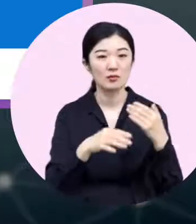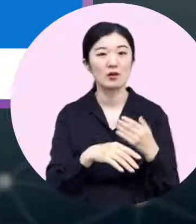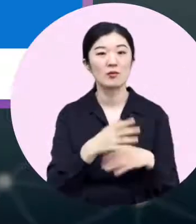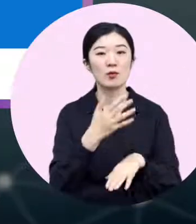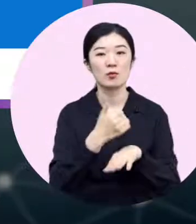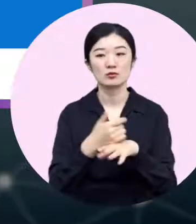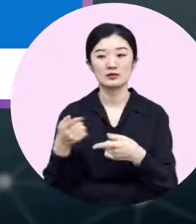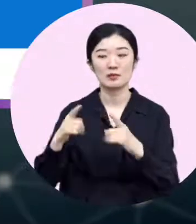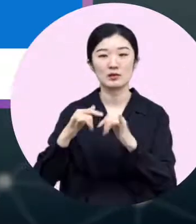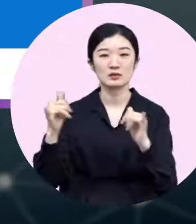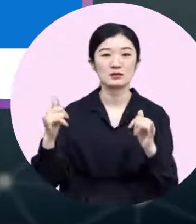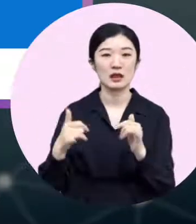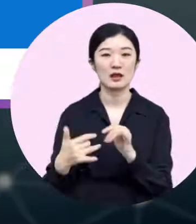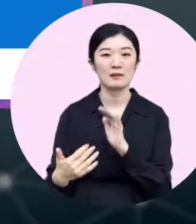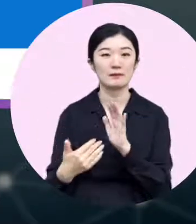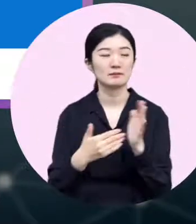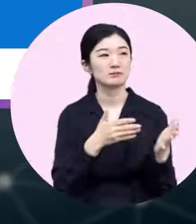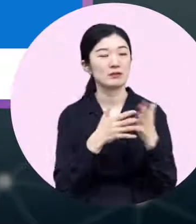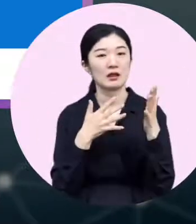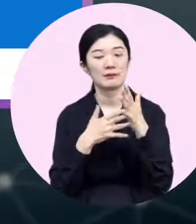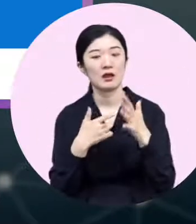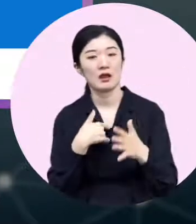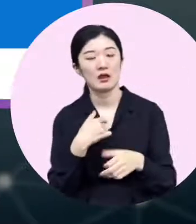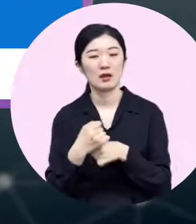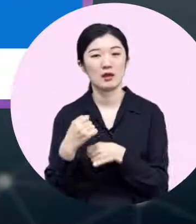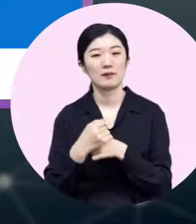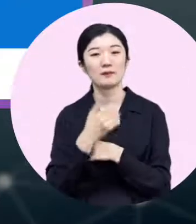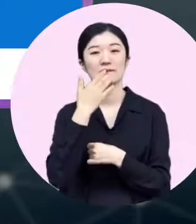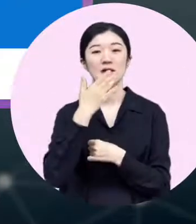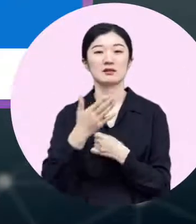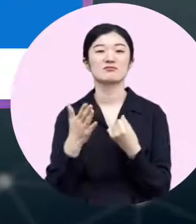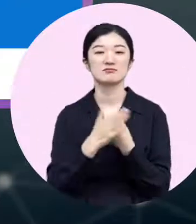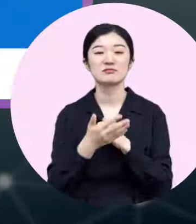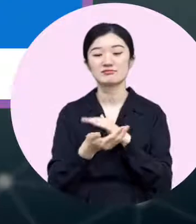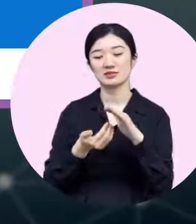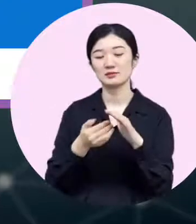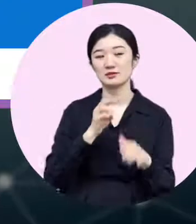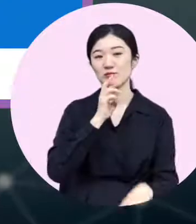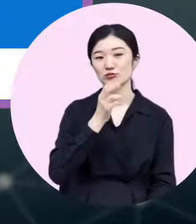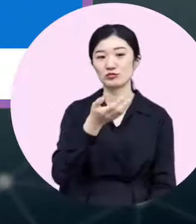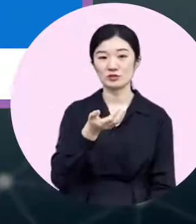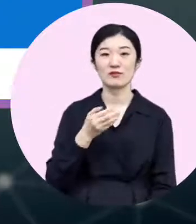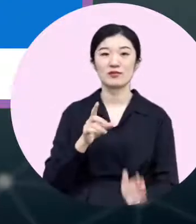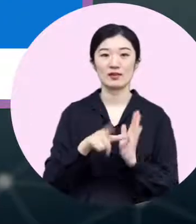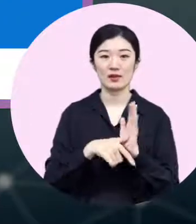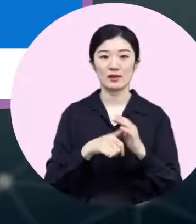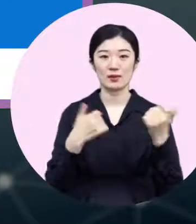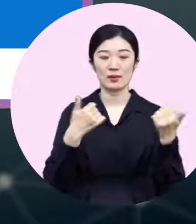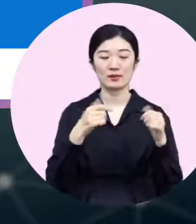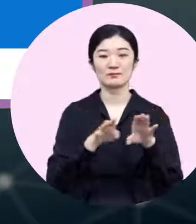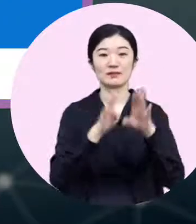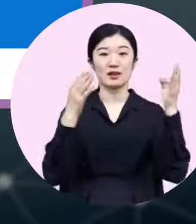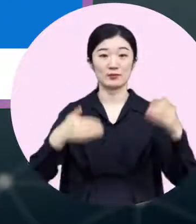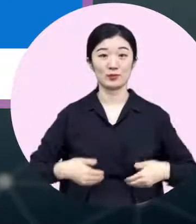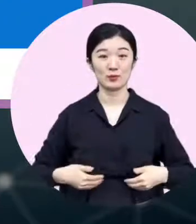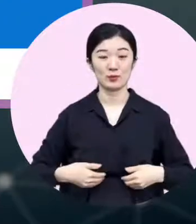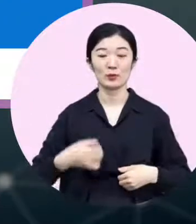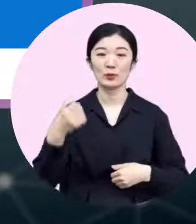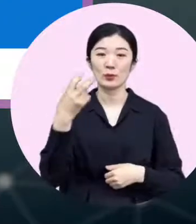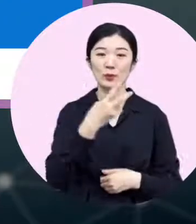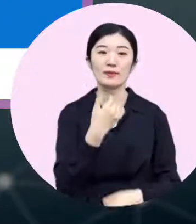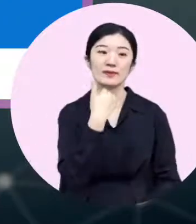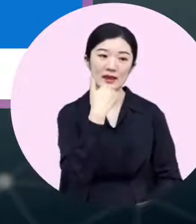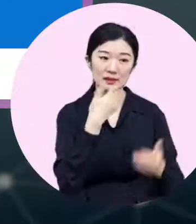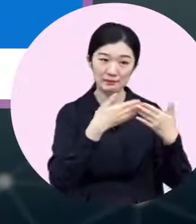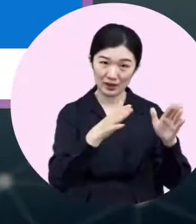들어오고 하는 경우가 있을 수 있기 때문에 미리 조금 오픈을 해놓는 게 이제 좋을 것 같고요. 그 다음에 뭐 대기실 기능이라던가